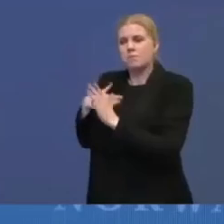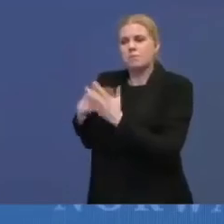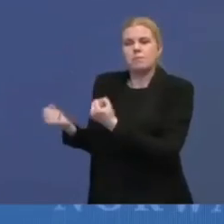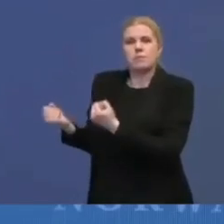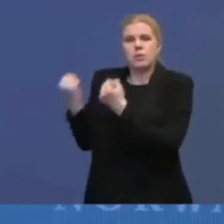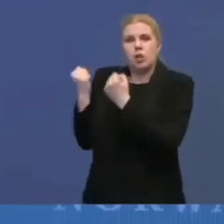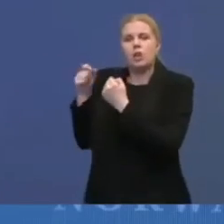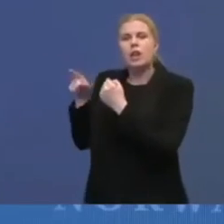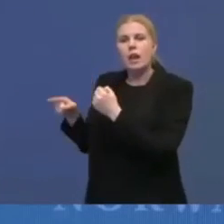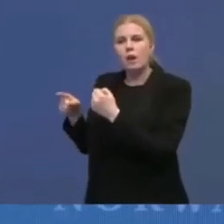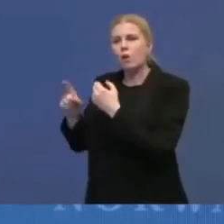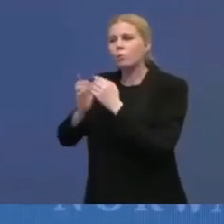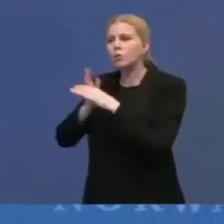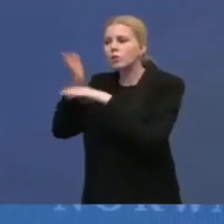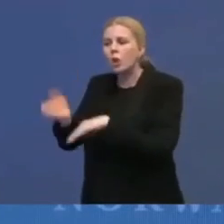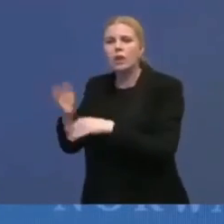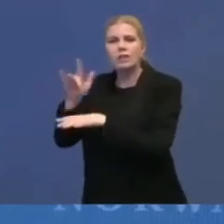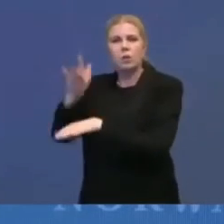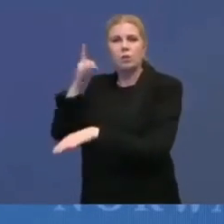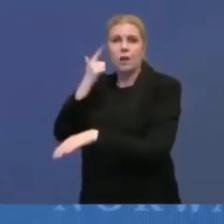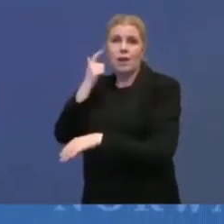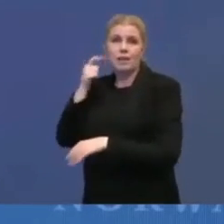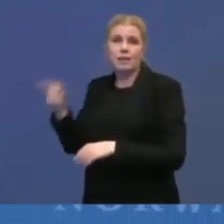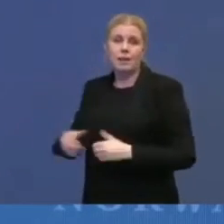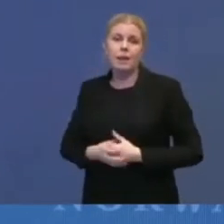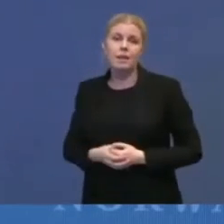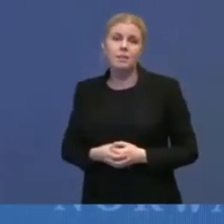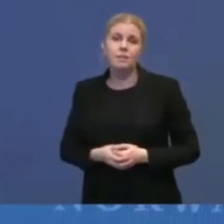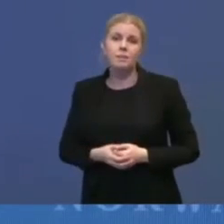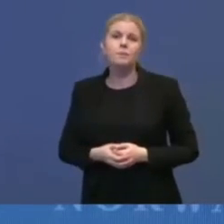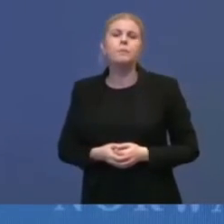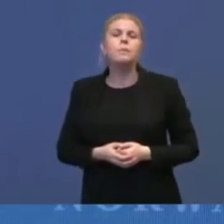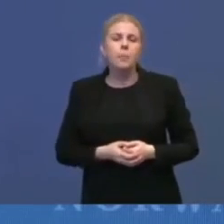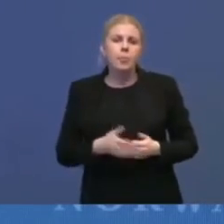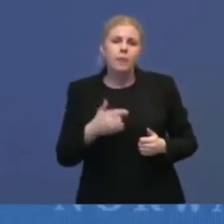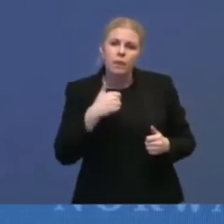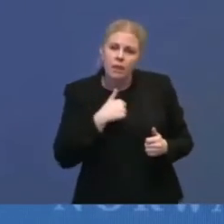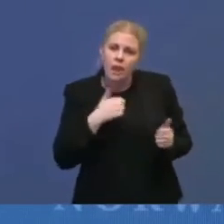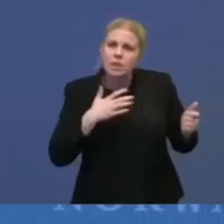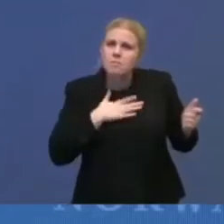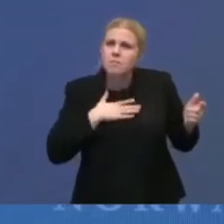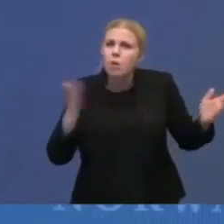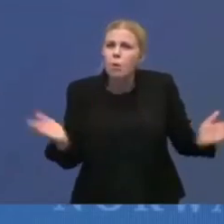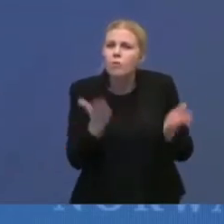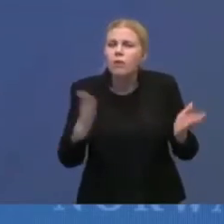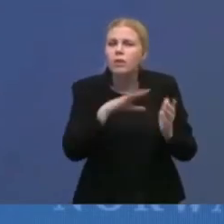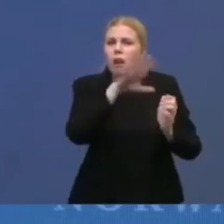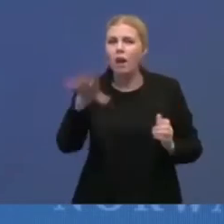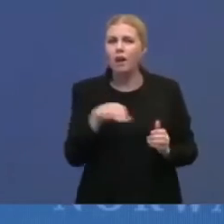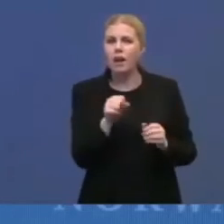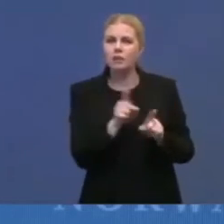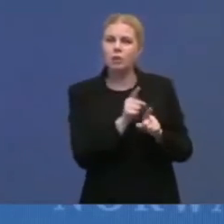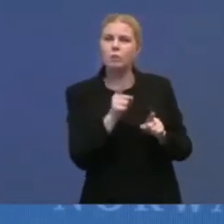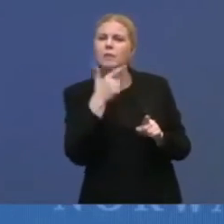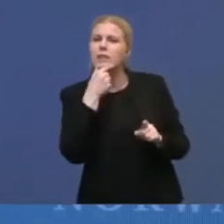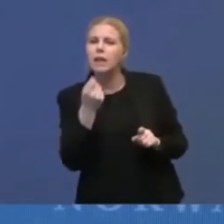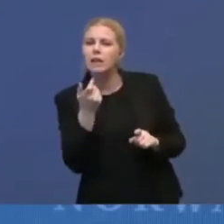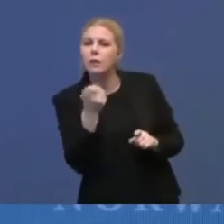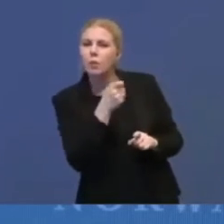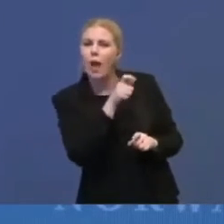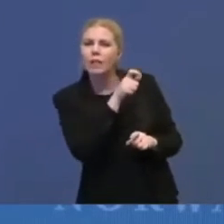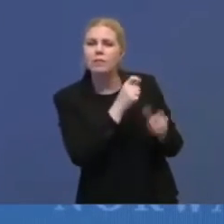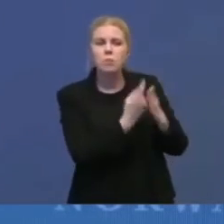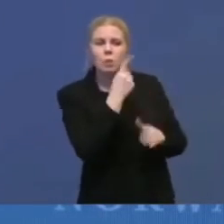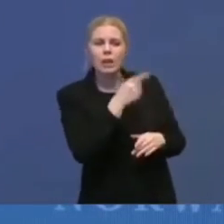nugule gabubay a aya wadayn hay aadaha tabarru'u. Uaxan ku boorina ina dhamaan dat ka yaqaan dat ae dhe'i karto ina haala doku